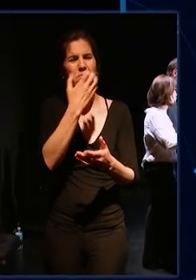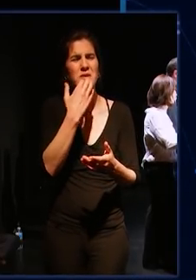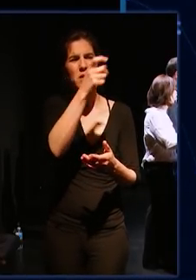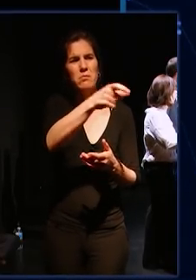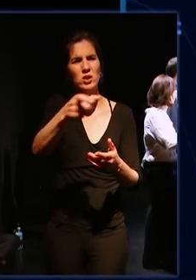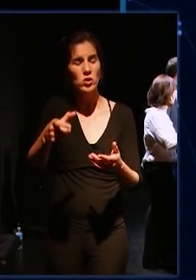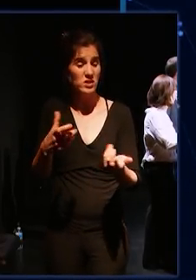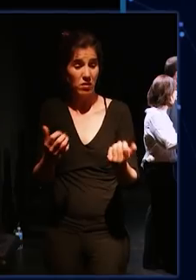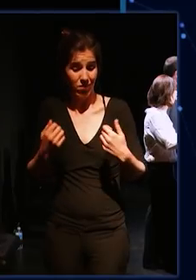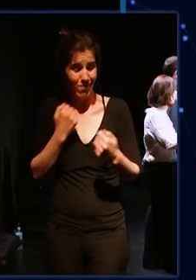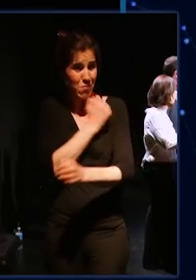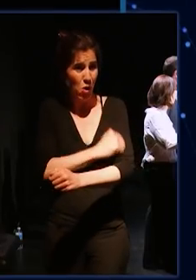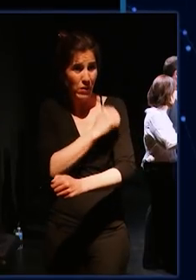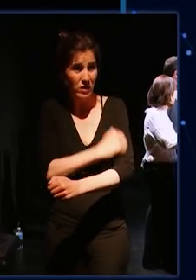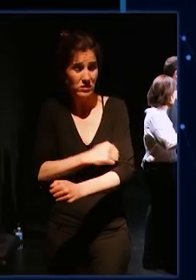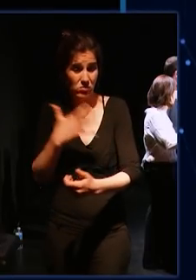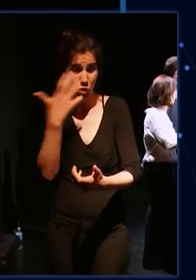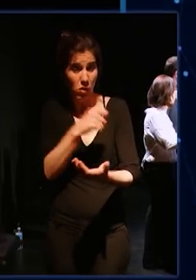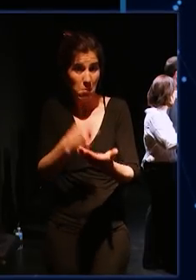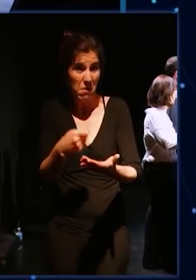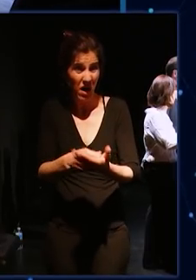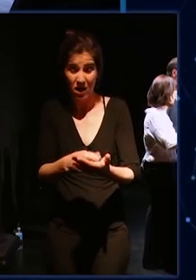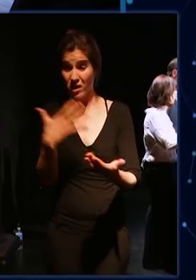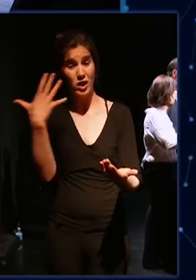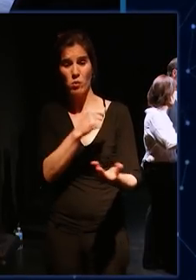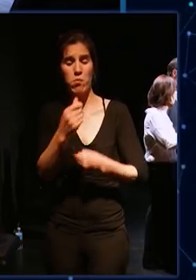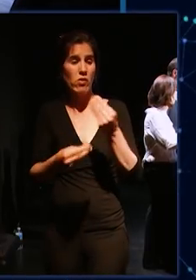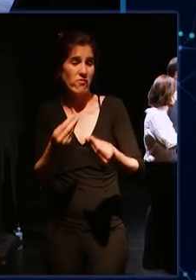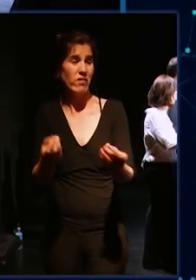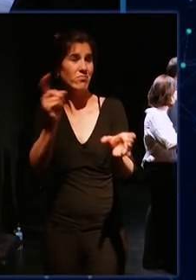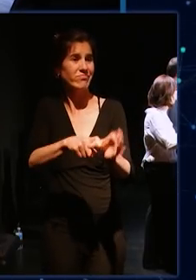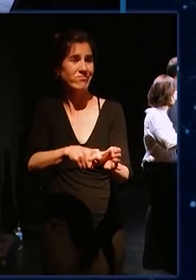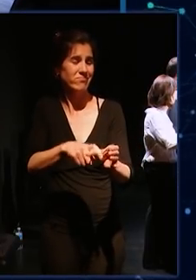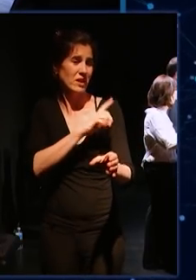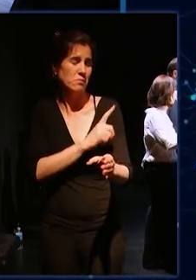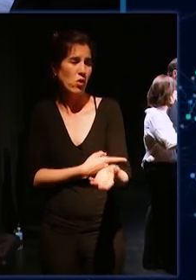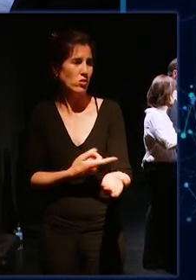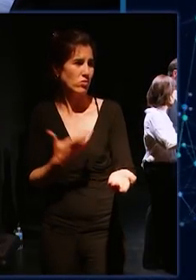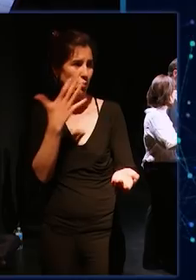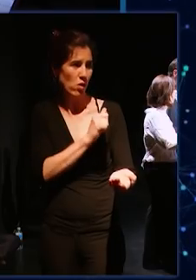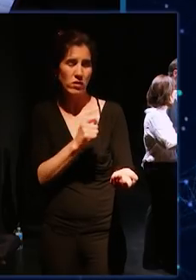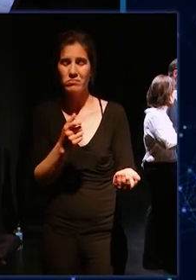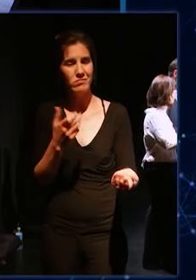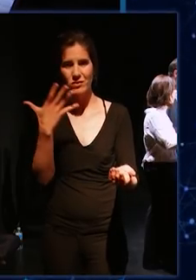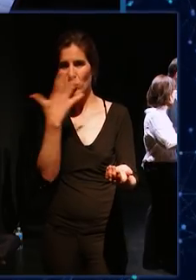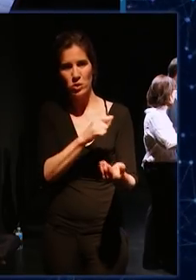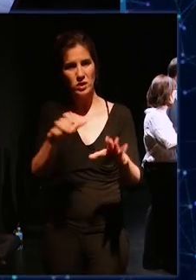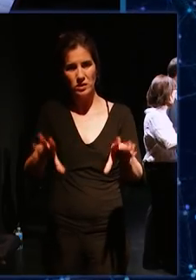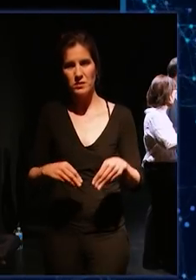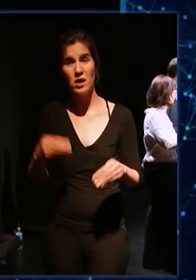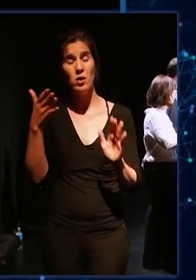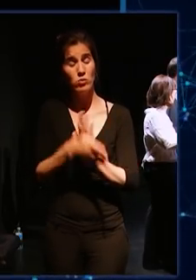econòmics es quedi sense fer la pràctica esportiva. I per això nosaltres proposem